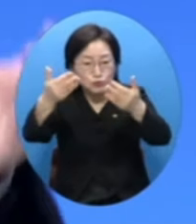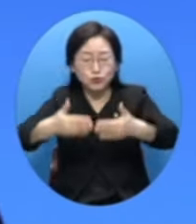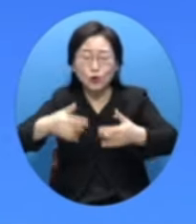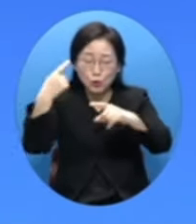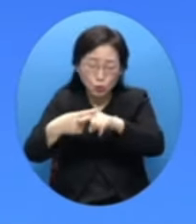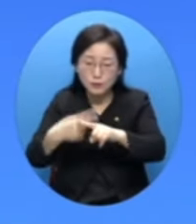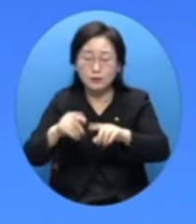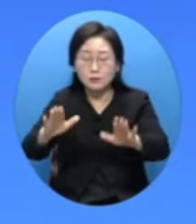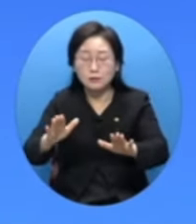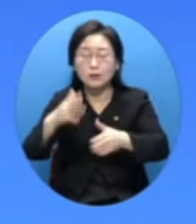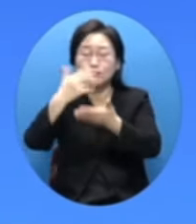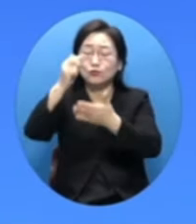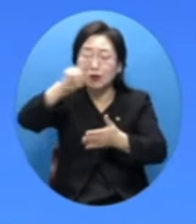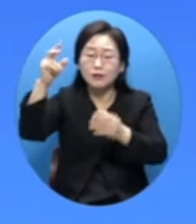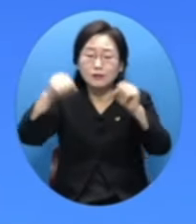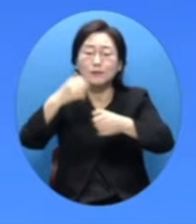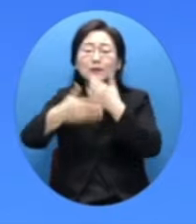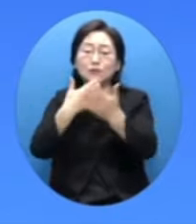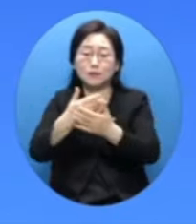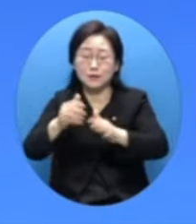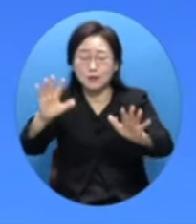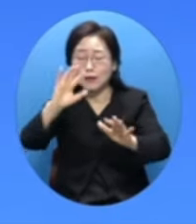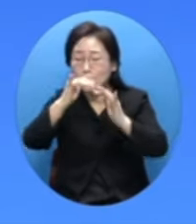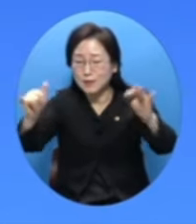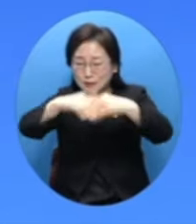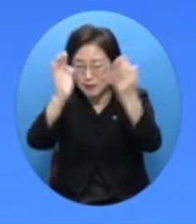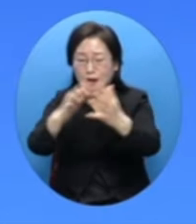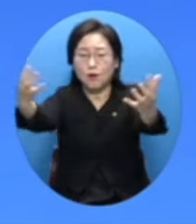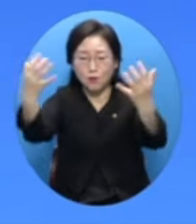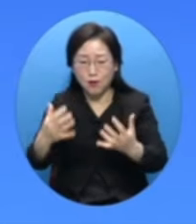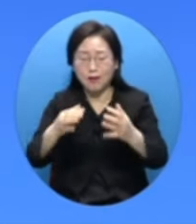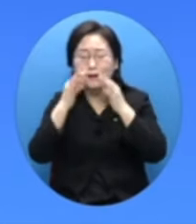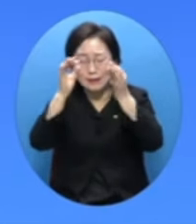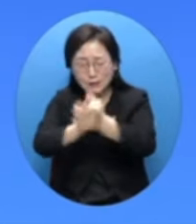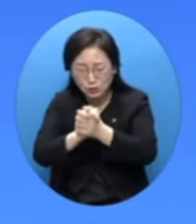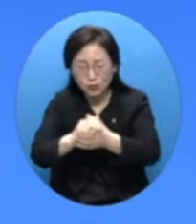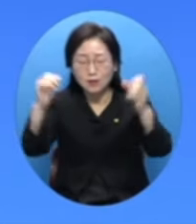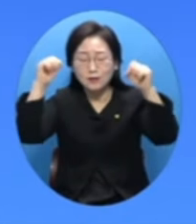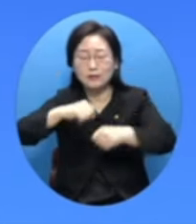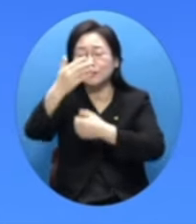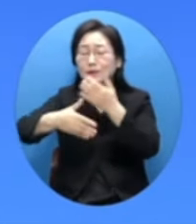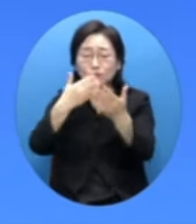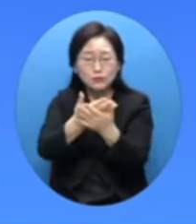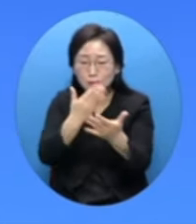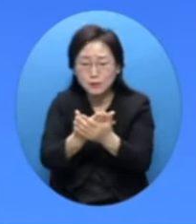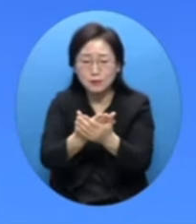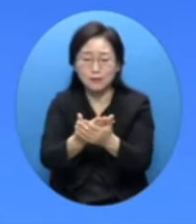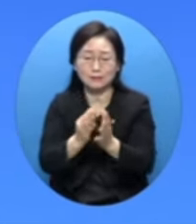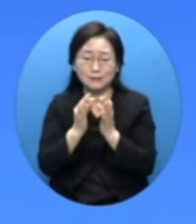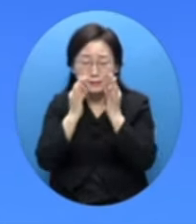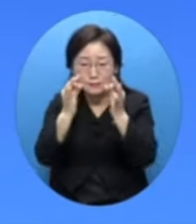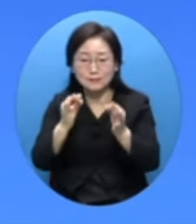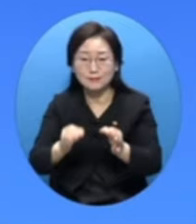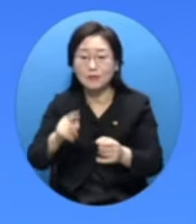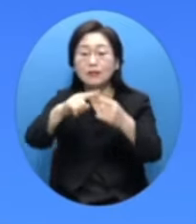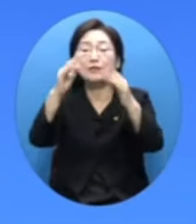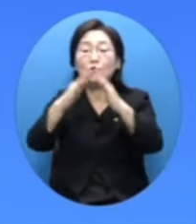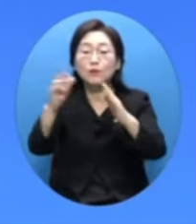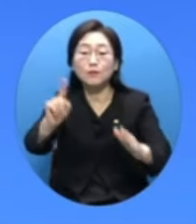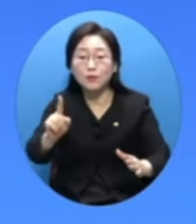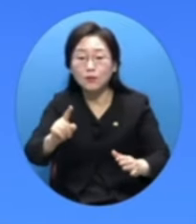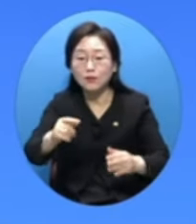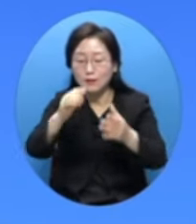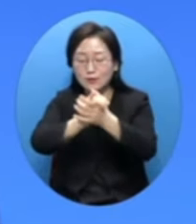응답하여 주옵소서. 우리가 성전에 모여서 간절히 부르짖어 기도하오니 주여 응답해 주시옵소서. 이 교회는